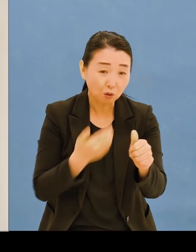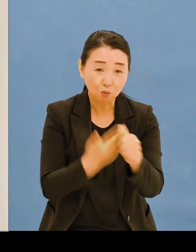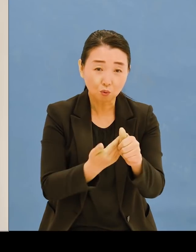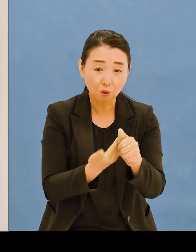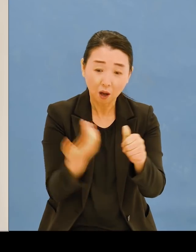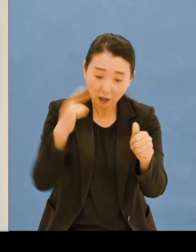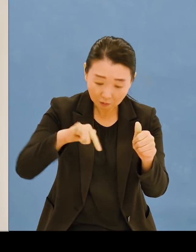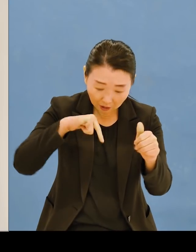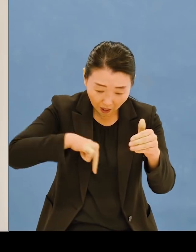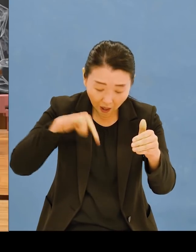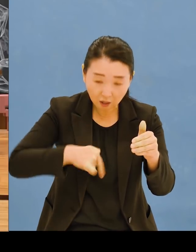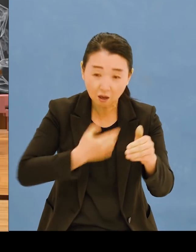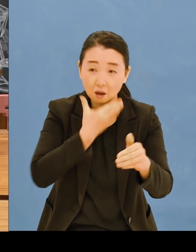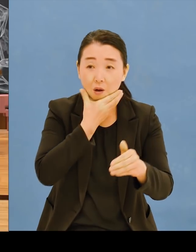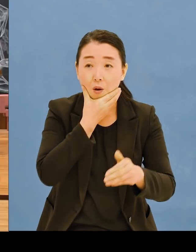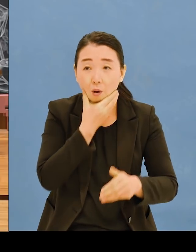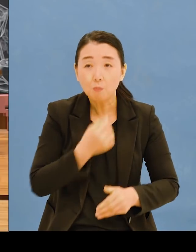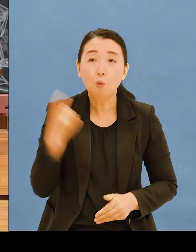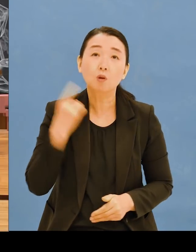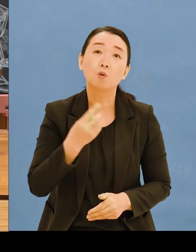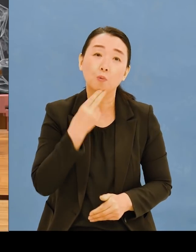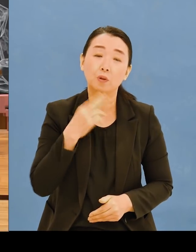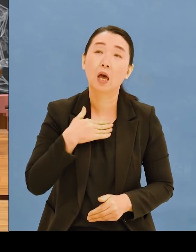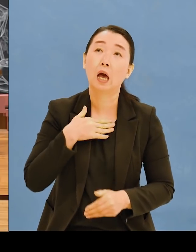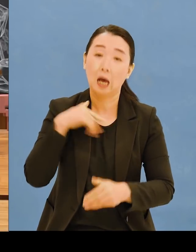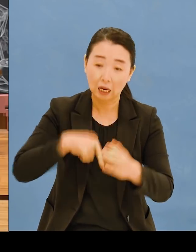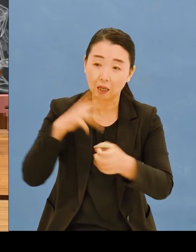안에 정작 하나님이 없었고 제 안에 정작 복음이